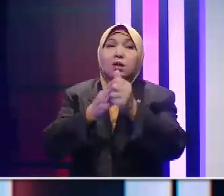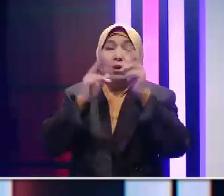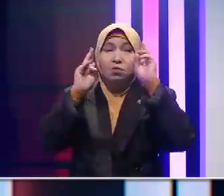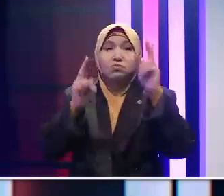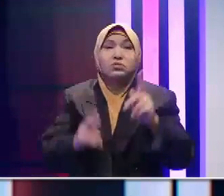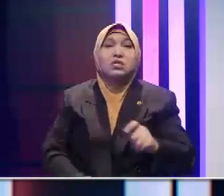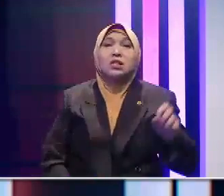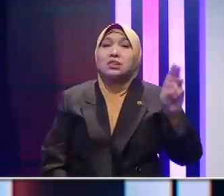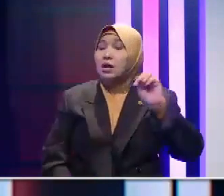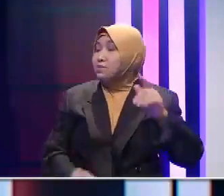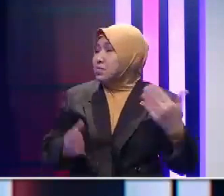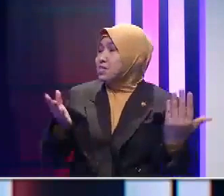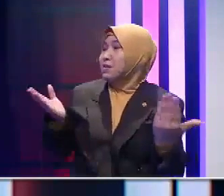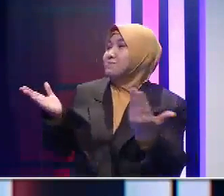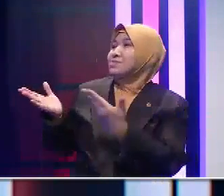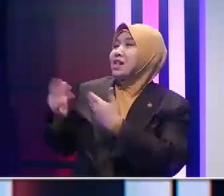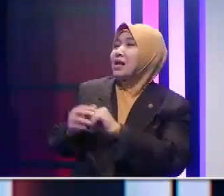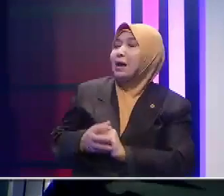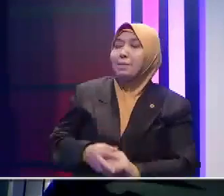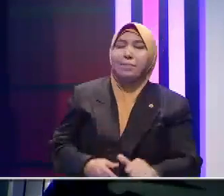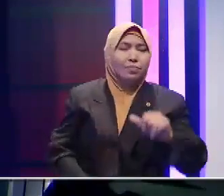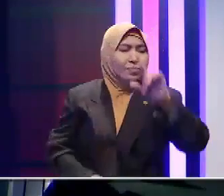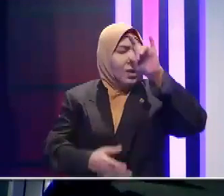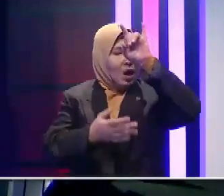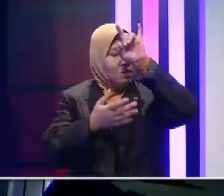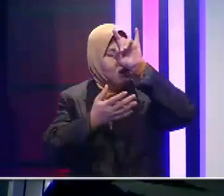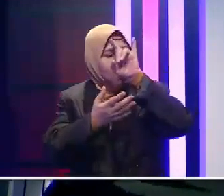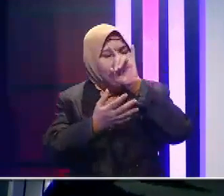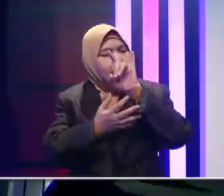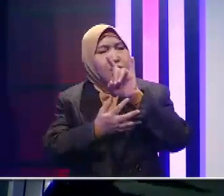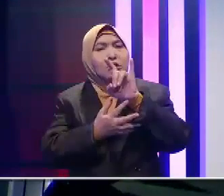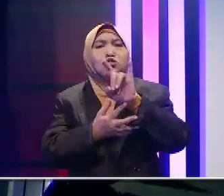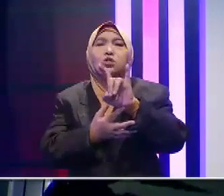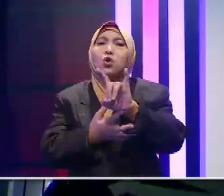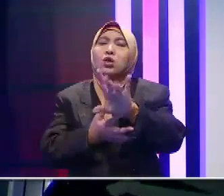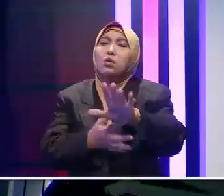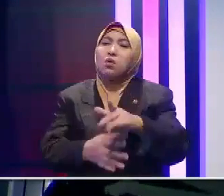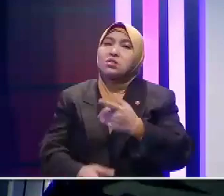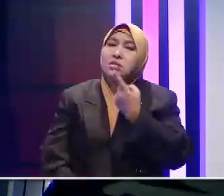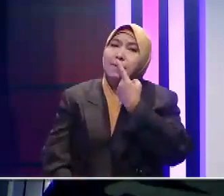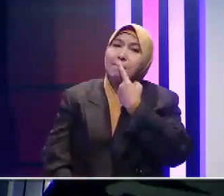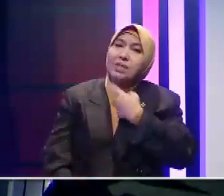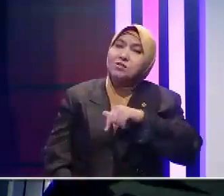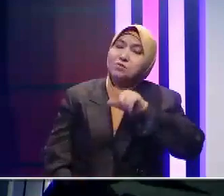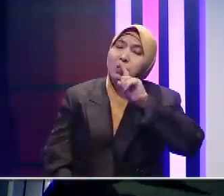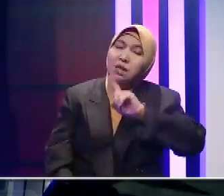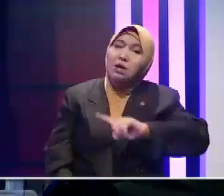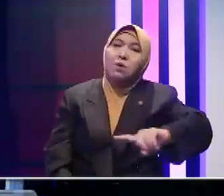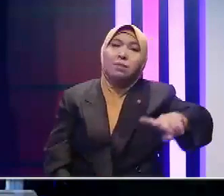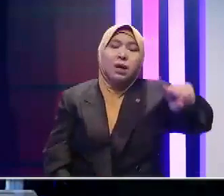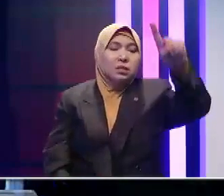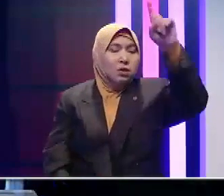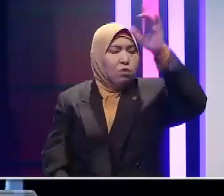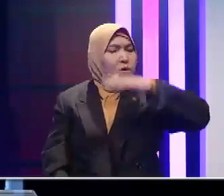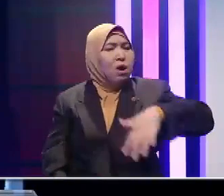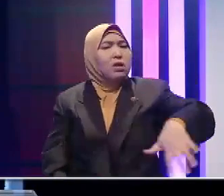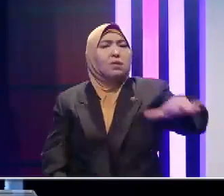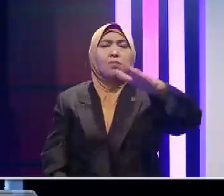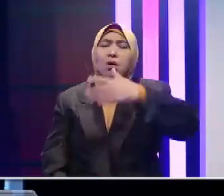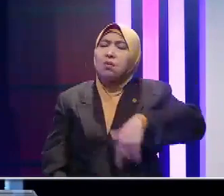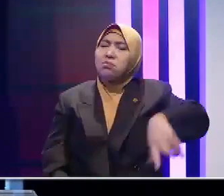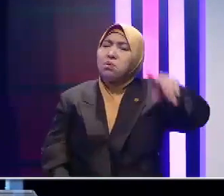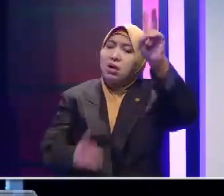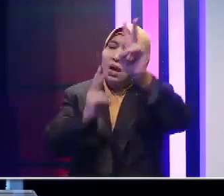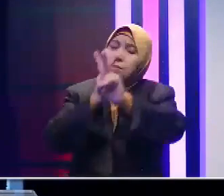Ustaz Tarmizi kita. Silakan Ustaz. أعوذ بالله من الشيطان الرجيم بسم الله الرحمن الرحيم الحمد